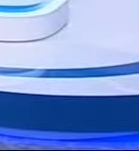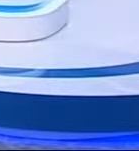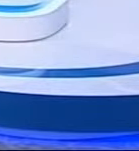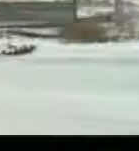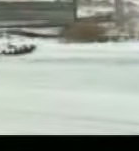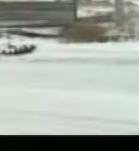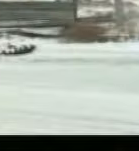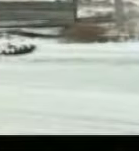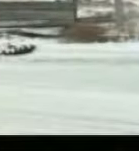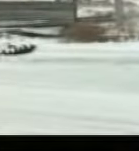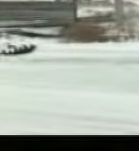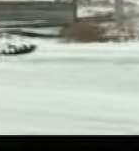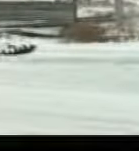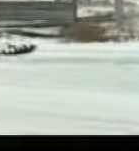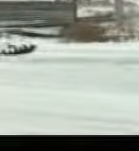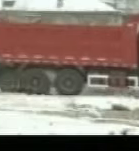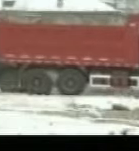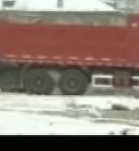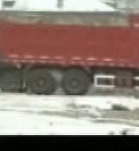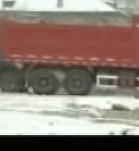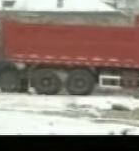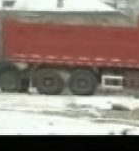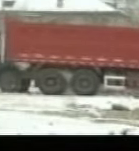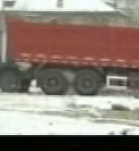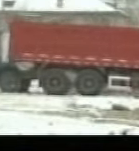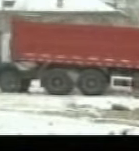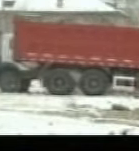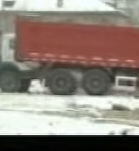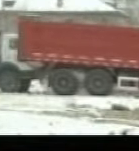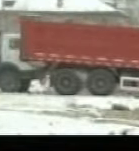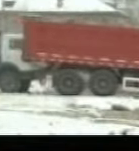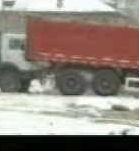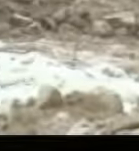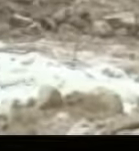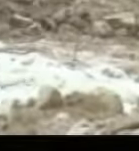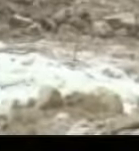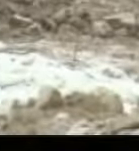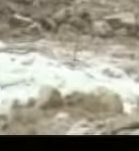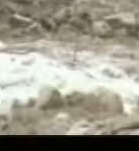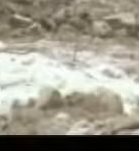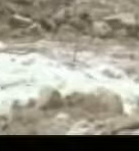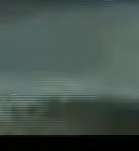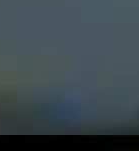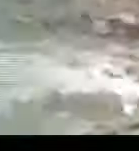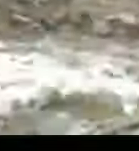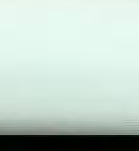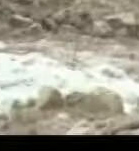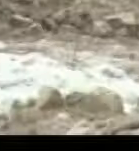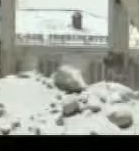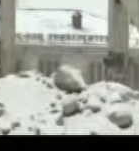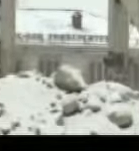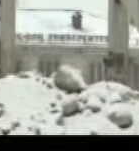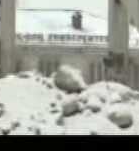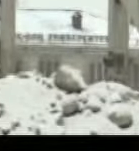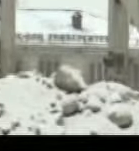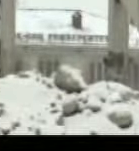тоқталайық. Ұзақ уақыт тұралап қалған құрылыс жанданатын болды. Қала орталығындағы бұрынғы Динамо стадионының орнына